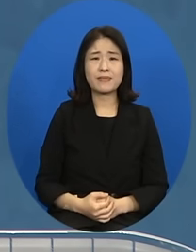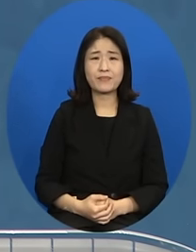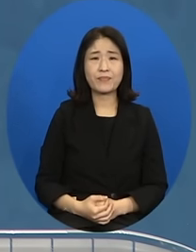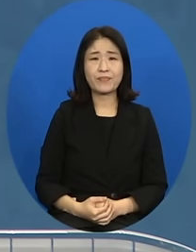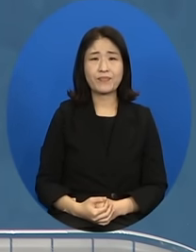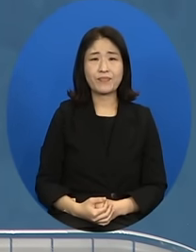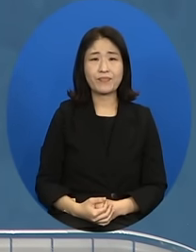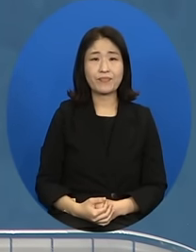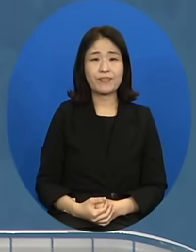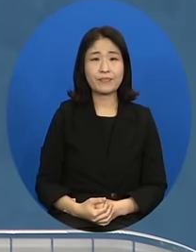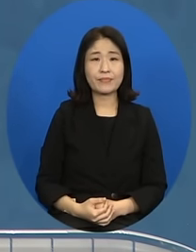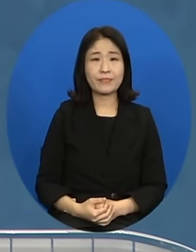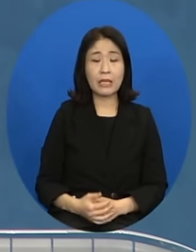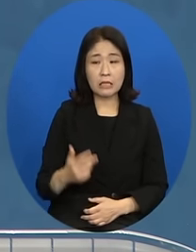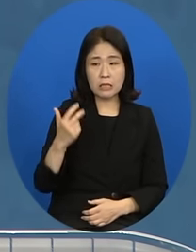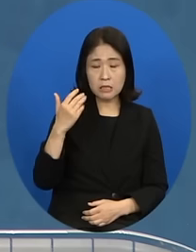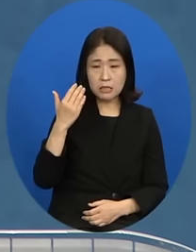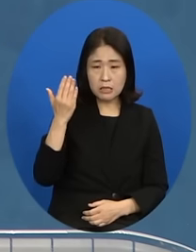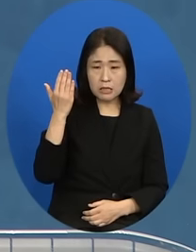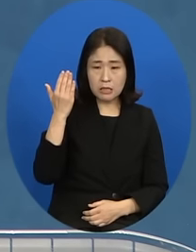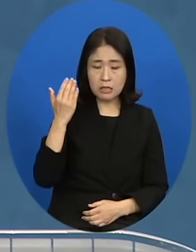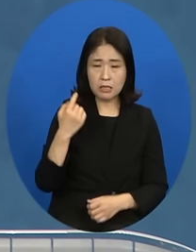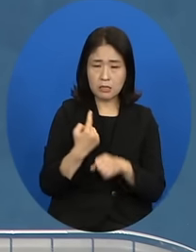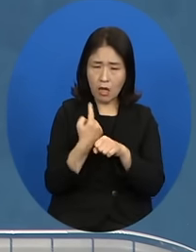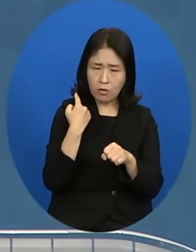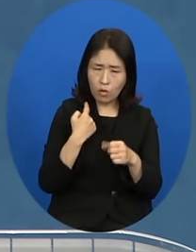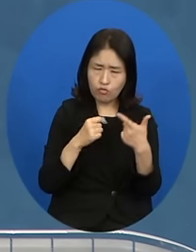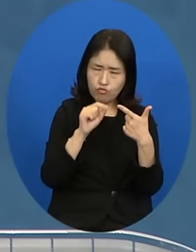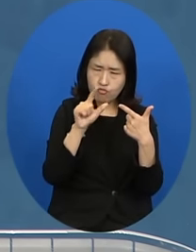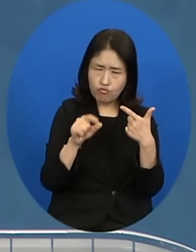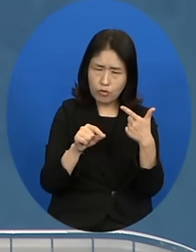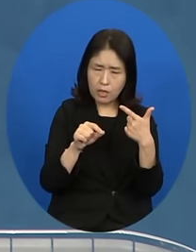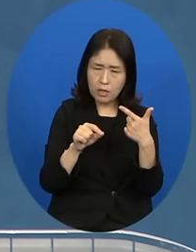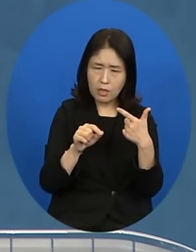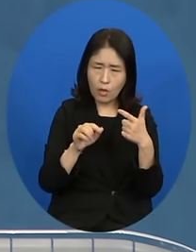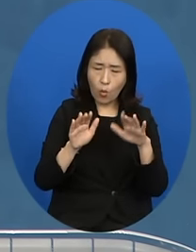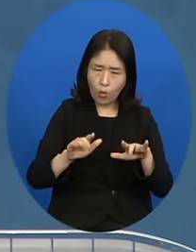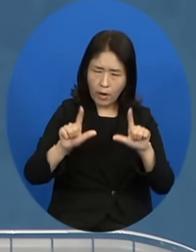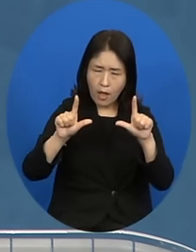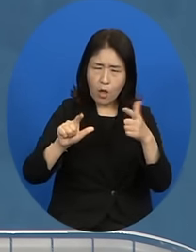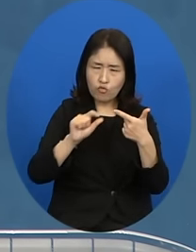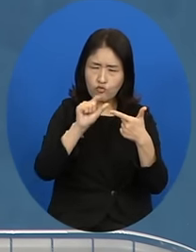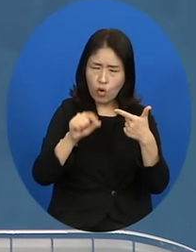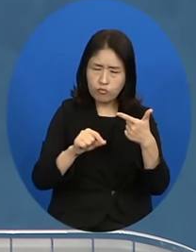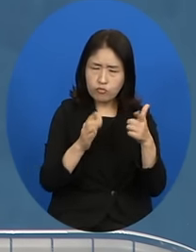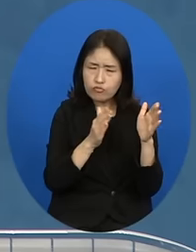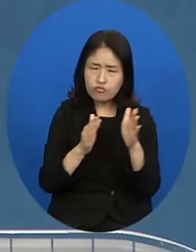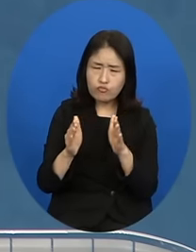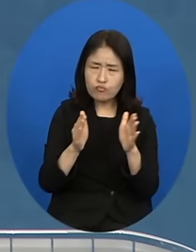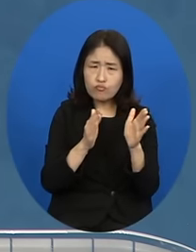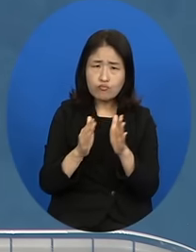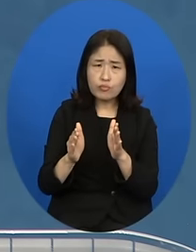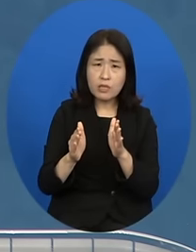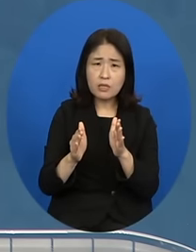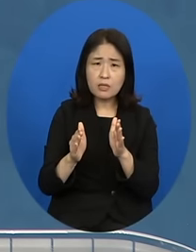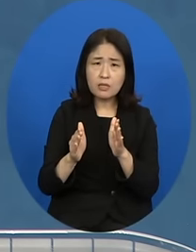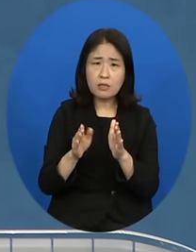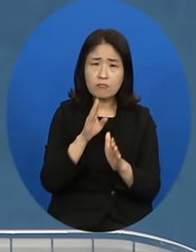지난 6월부터 이 일을 위하여 기도하여 준비했는데 그런데 학교에 채플을 쓸 수